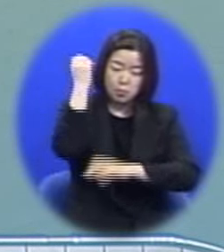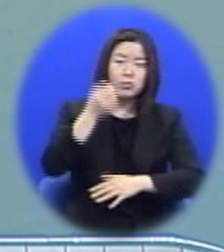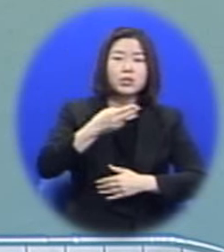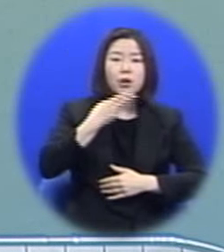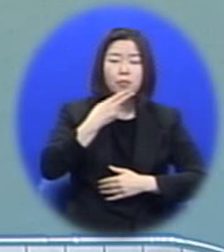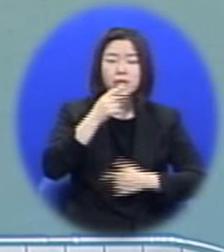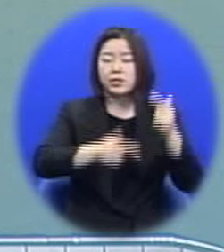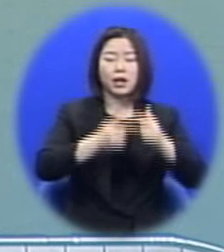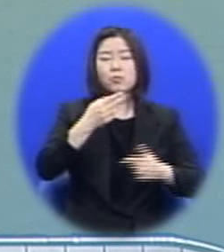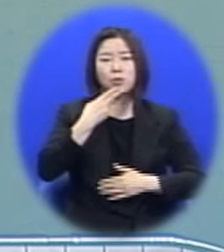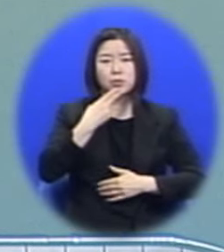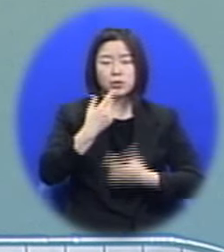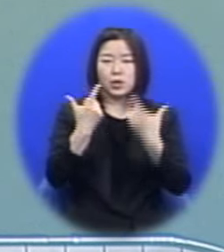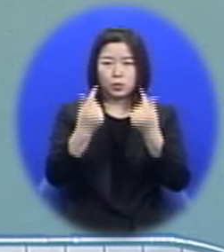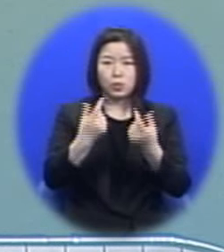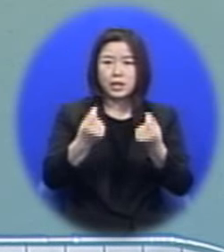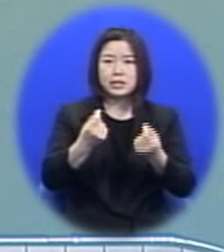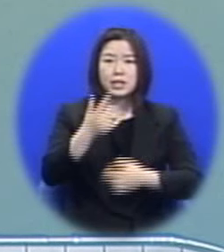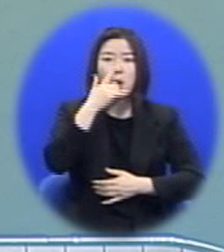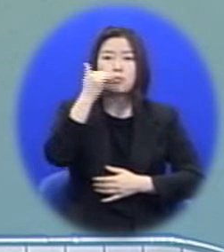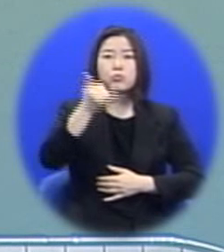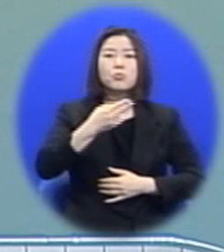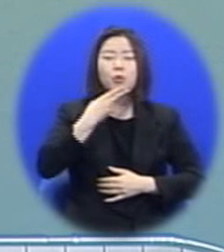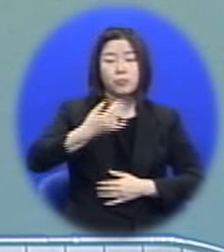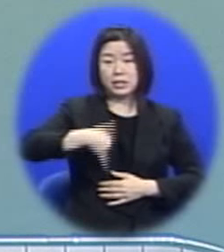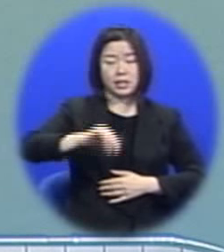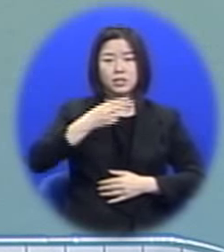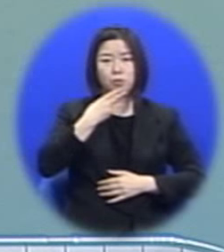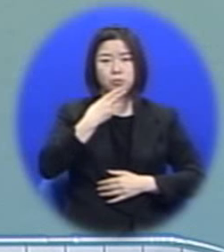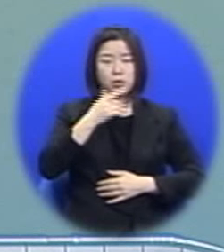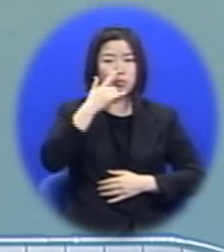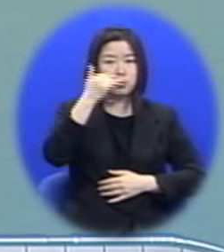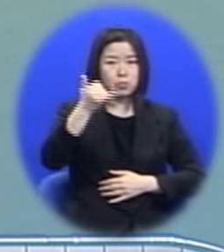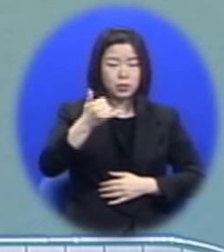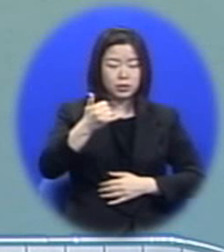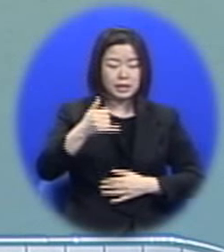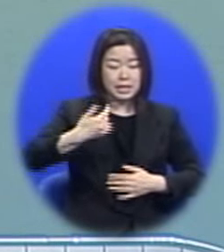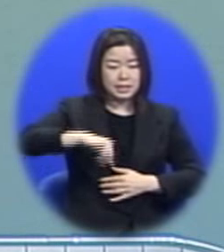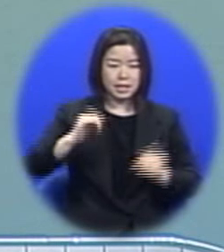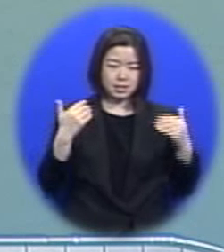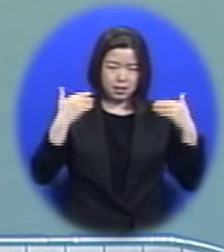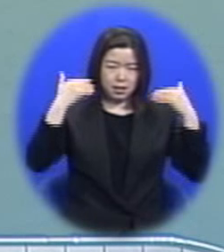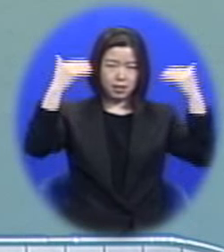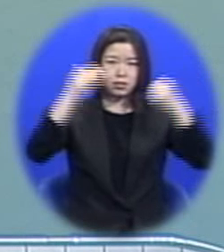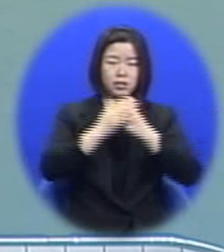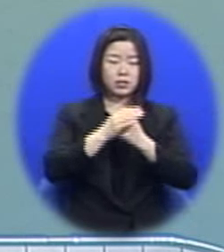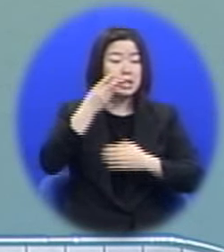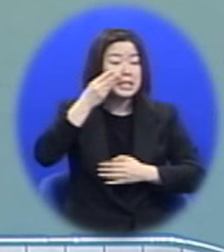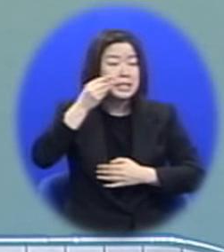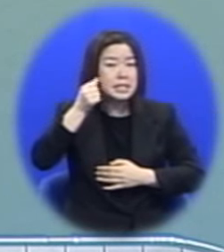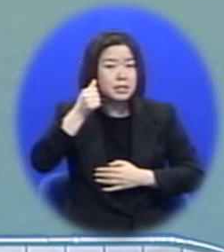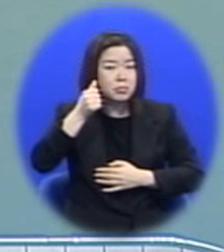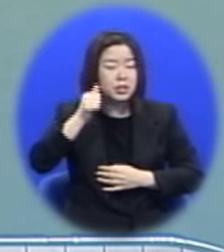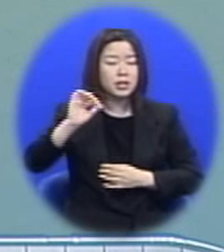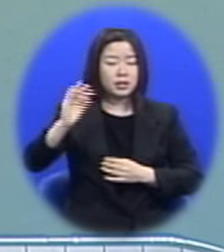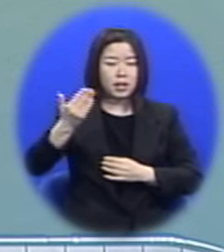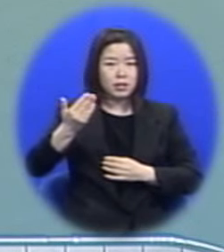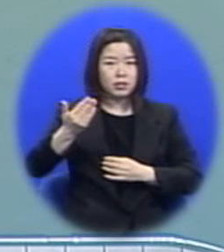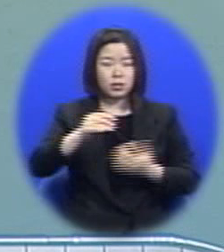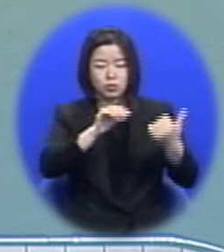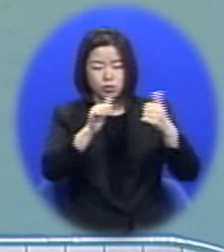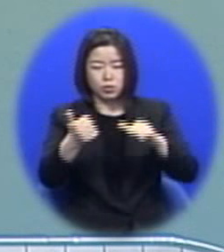부모 없는 자식도 없다. 부모는 자식이 성장하는 데 거름이 된 것을 기쁘게 여기며 죽어가는 사람이다.